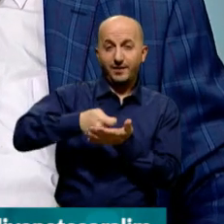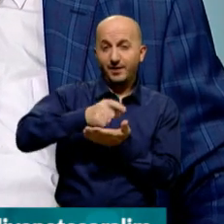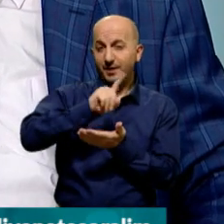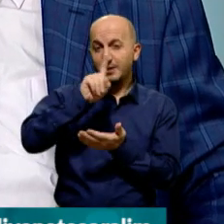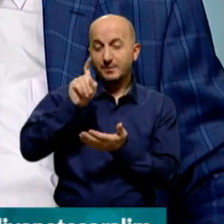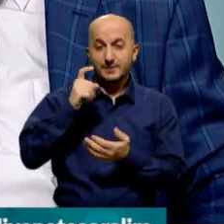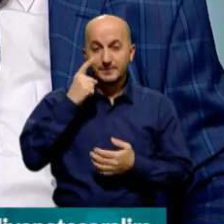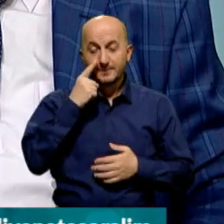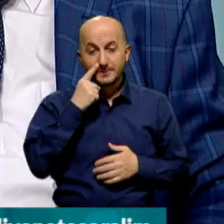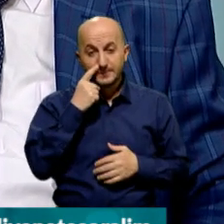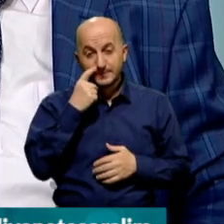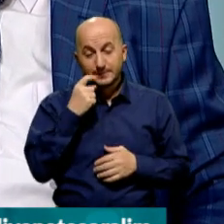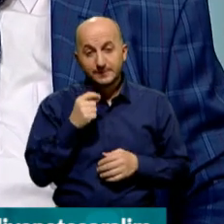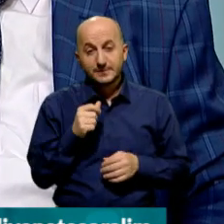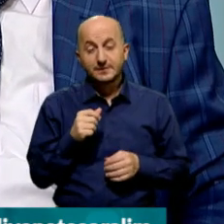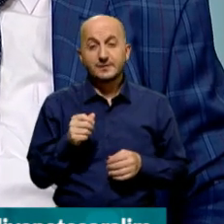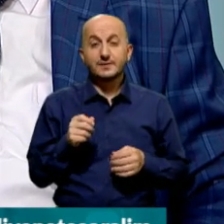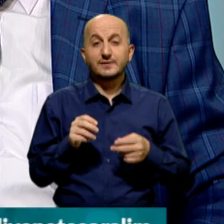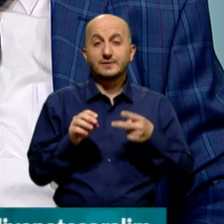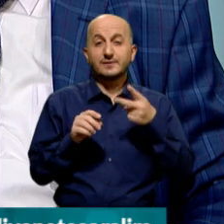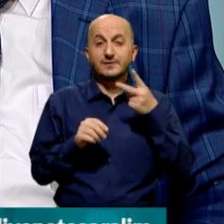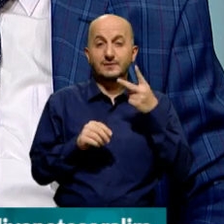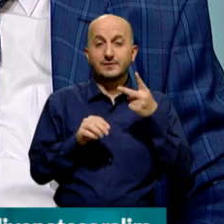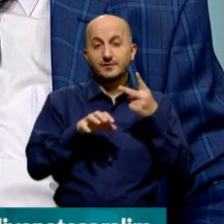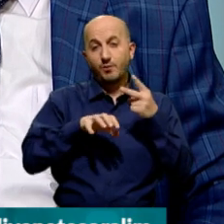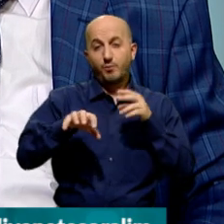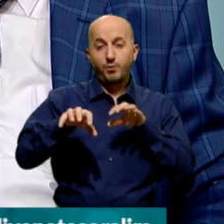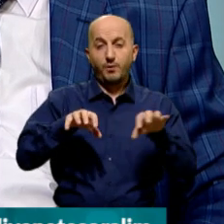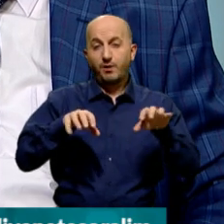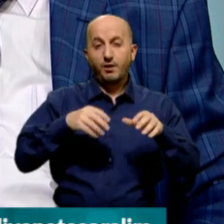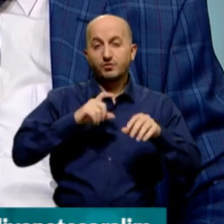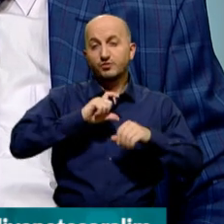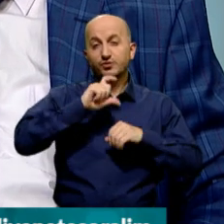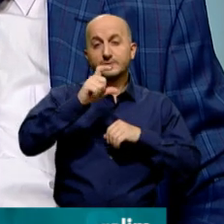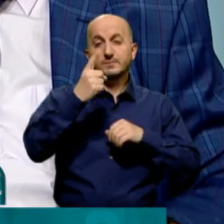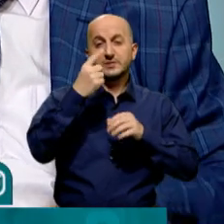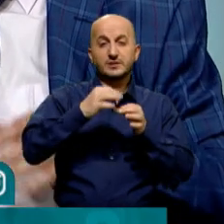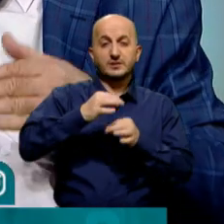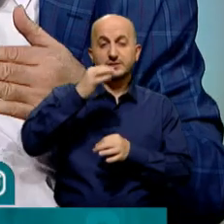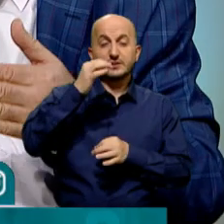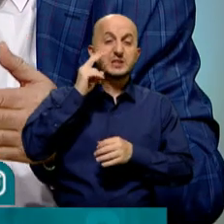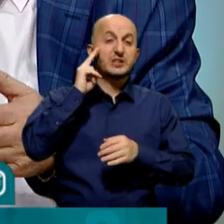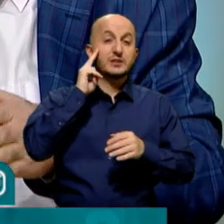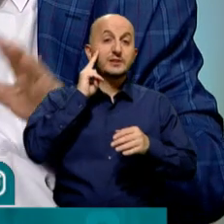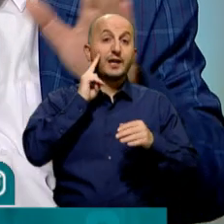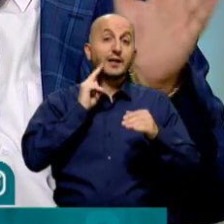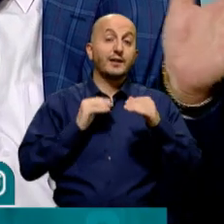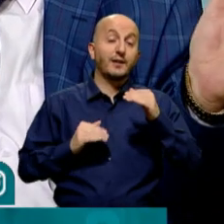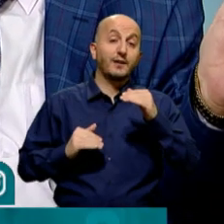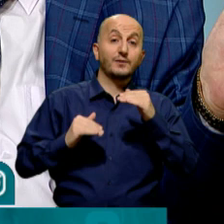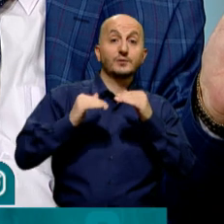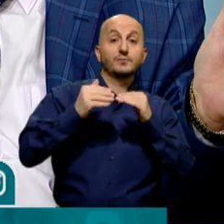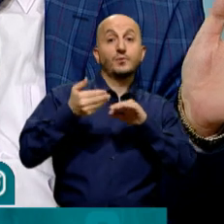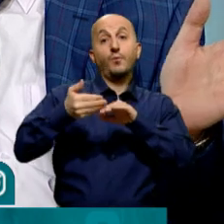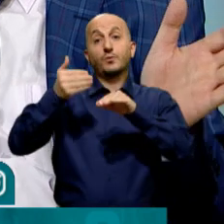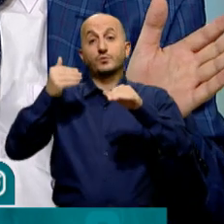yıllık mesela. Bu iki şıkka bölerek cevaplayalım. Birincisi, bir kişinin nisaba malik olmazdan önceki durumu.